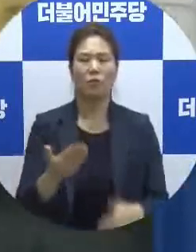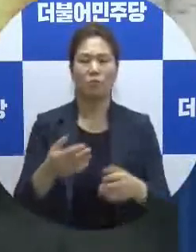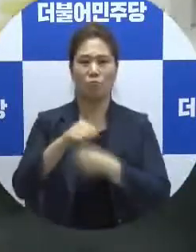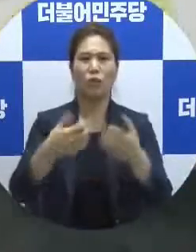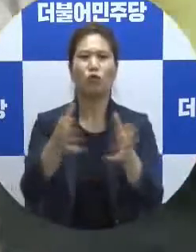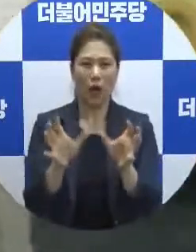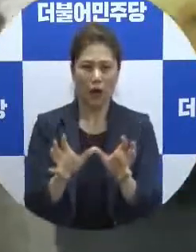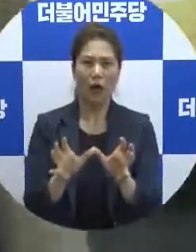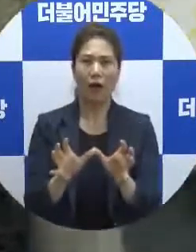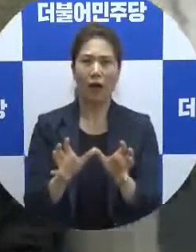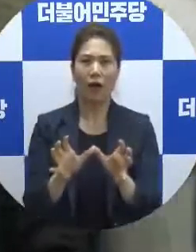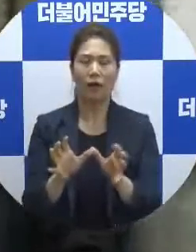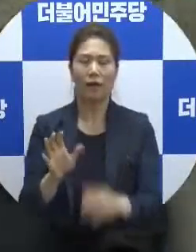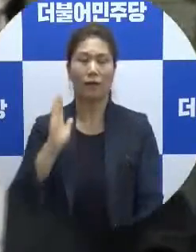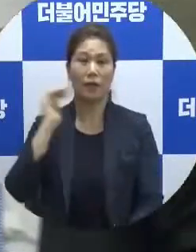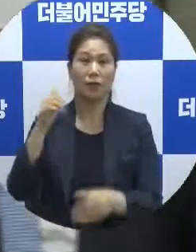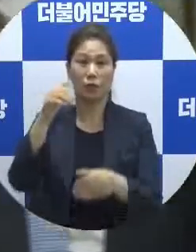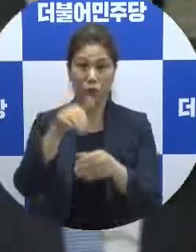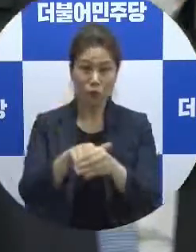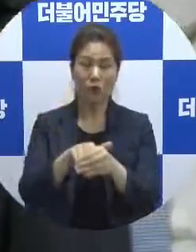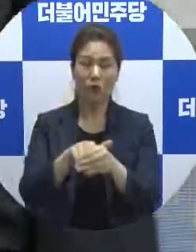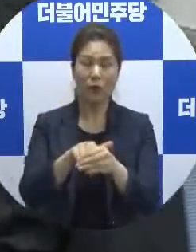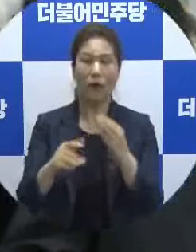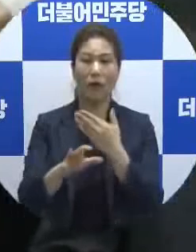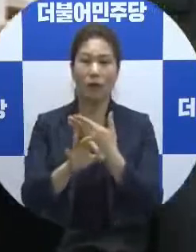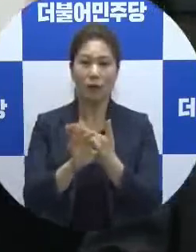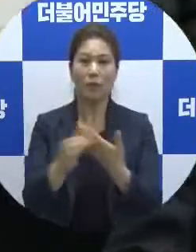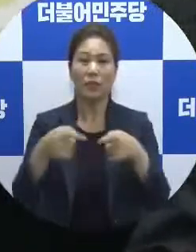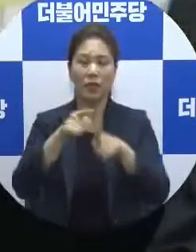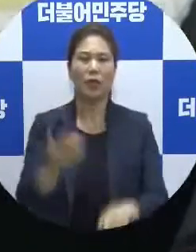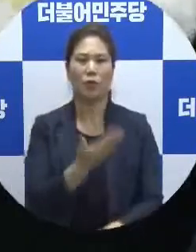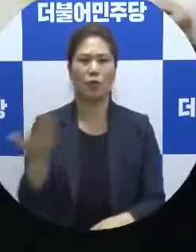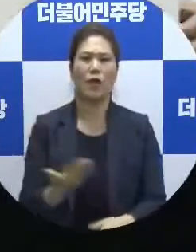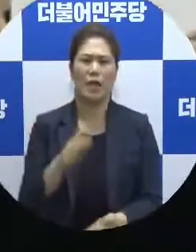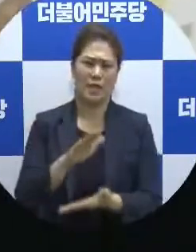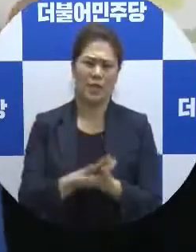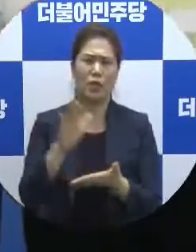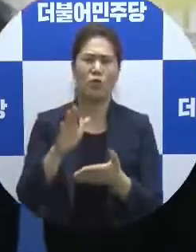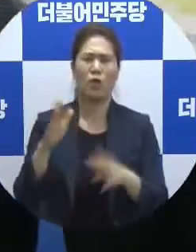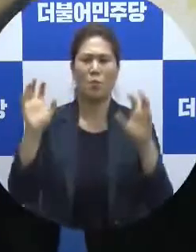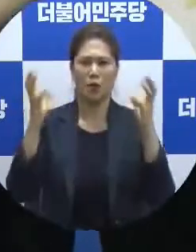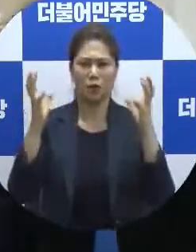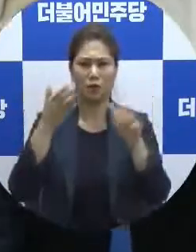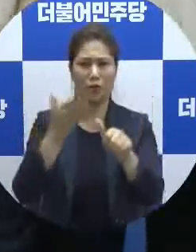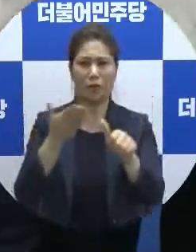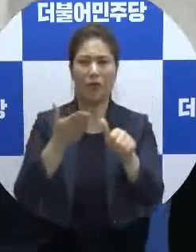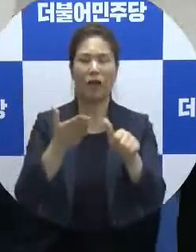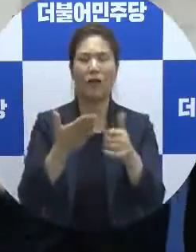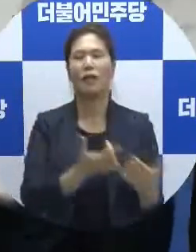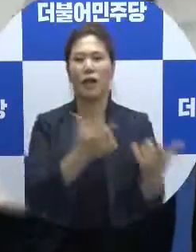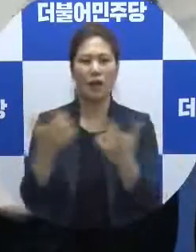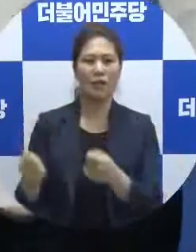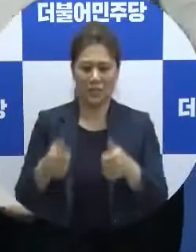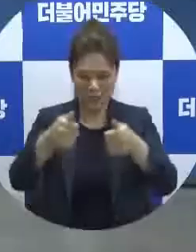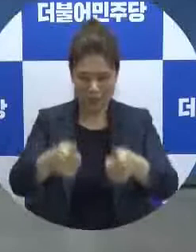민주당의 대선 예비 경선 후보자 모든 분들께 뜨거운 박수 부탁드립니다. 다시 함께 인사를